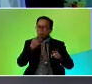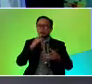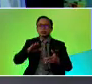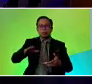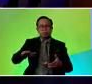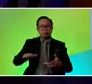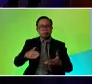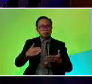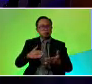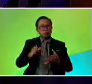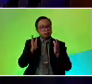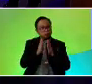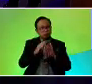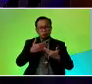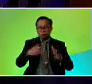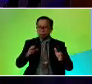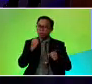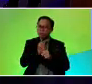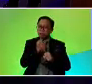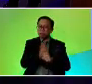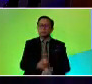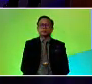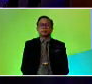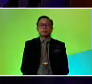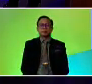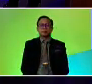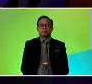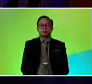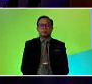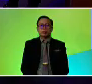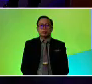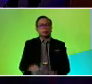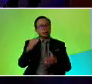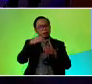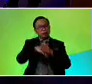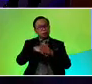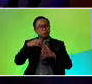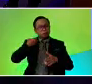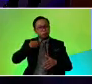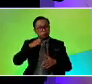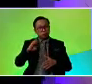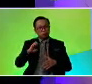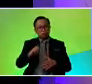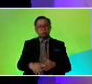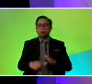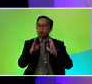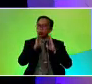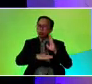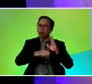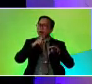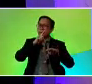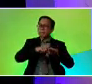bila satu komunity itu udah berada dalam situasi kayak dia udah kurang pendengaran